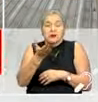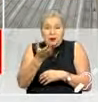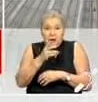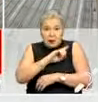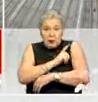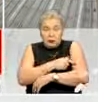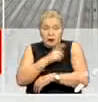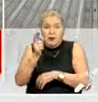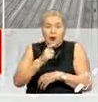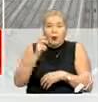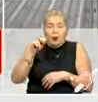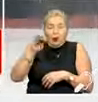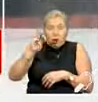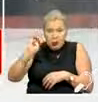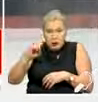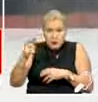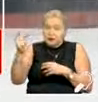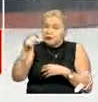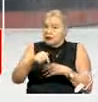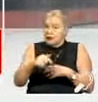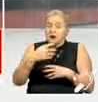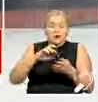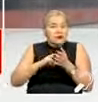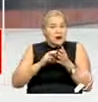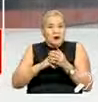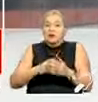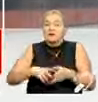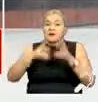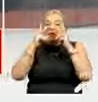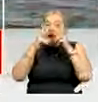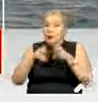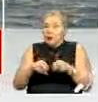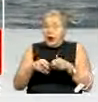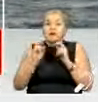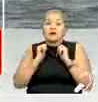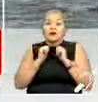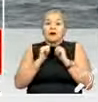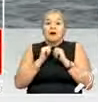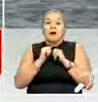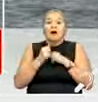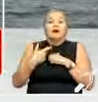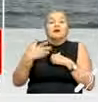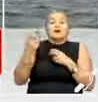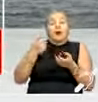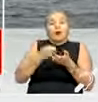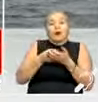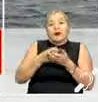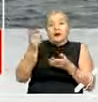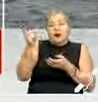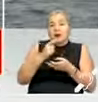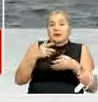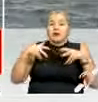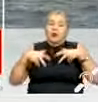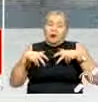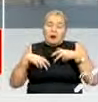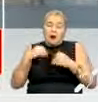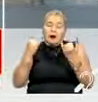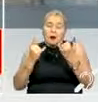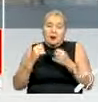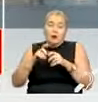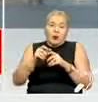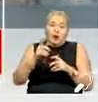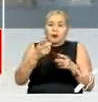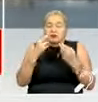de la Bruxelles să vină cu o soluție de stopare a importurilor de cereale din Ucraina, care